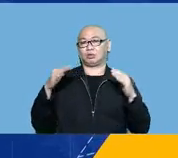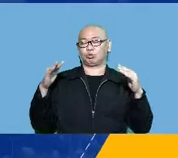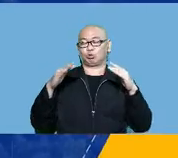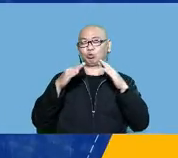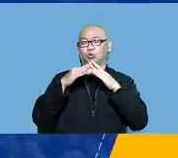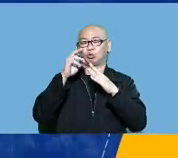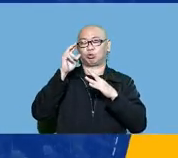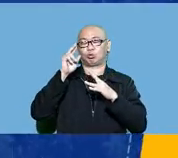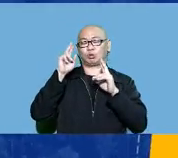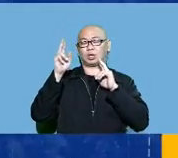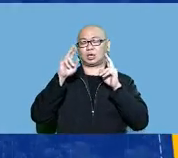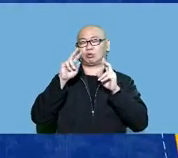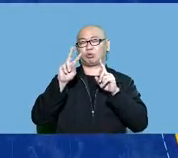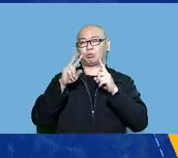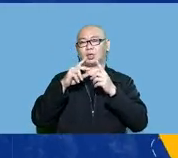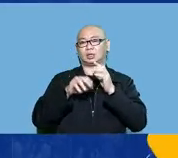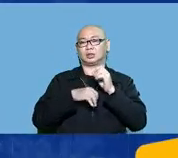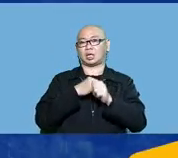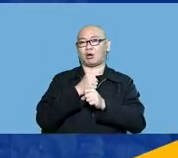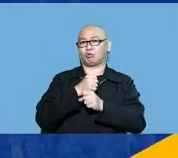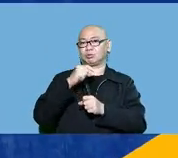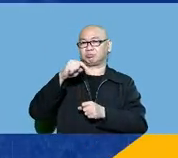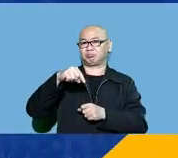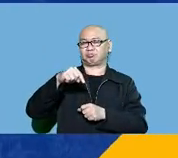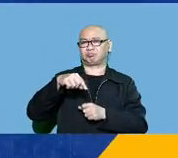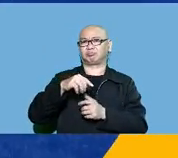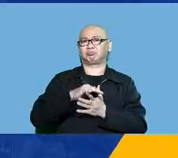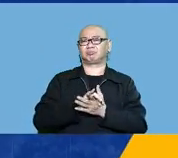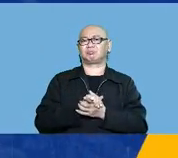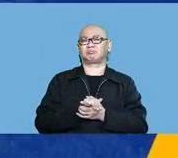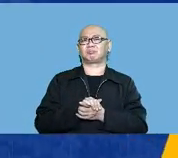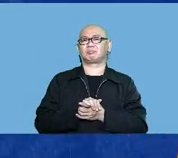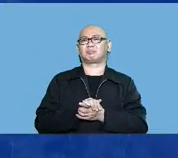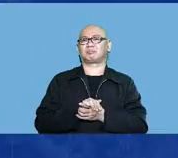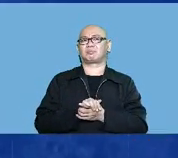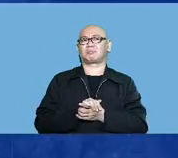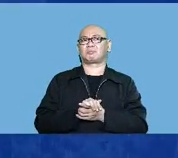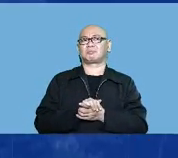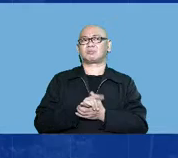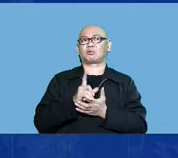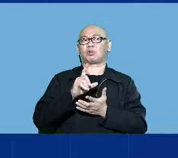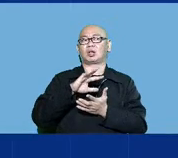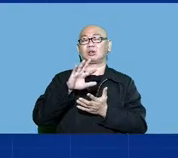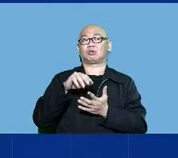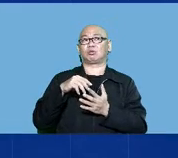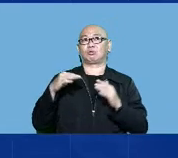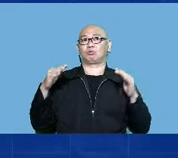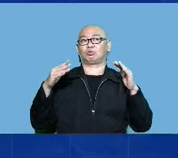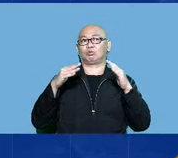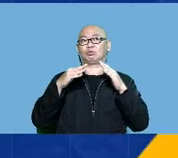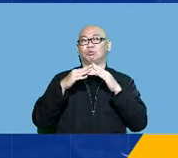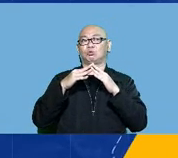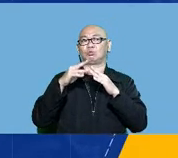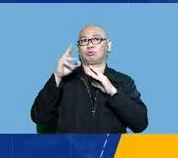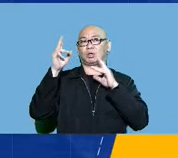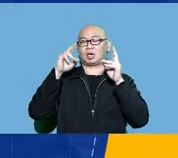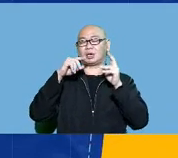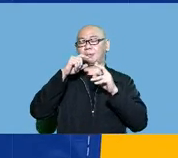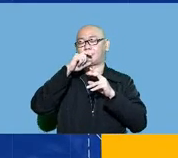selama 12 tahun ini. Local hero Gunung Ungaran, Pak Min